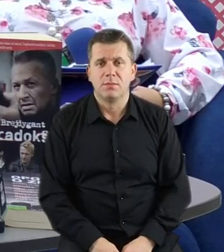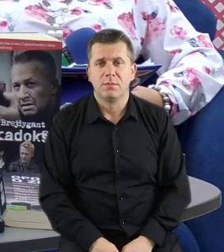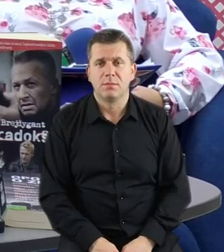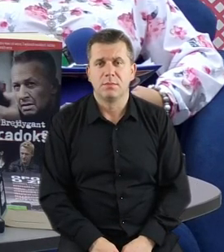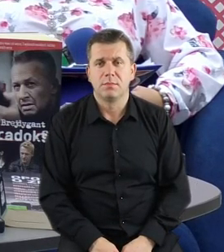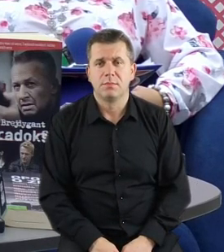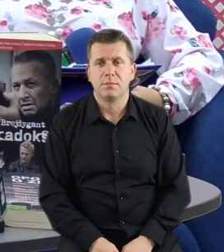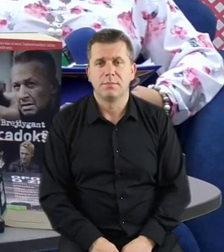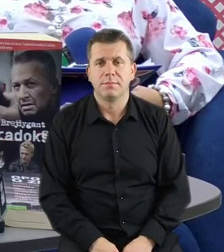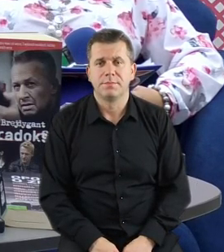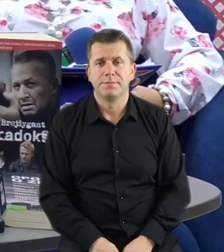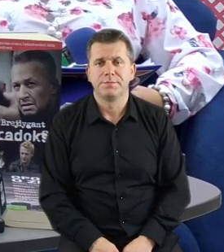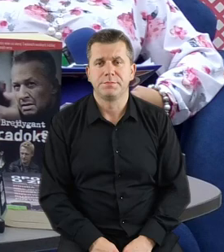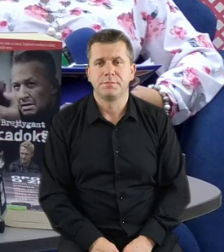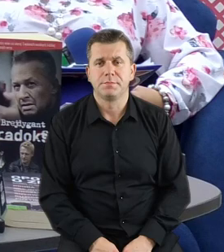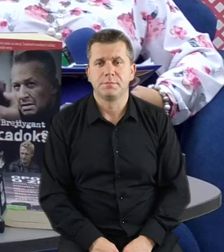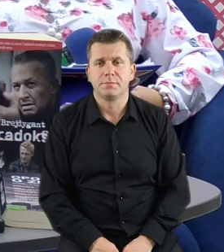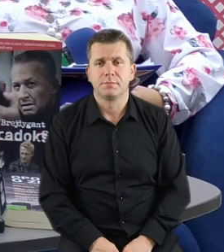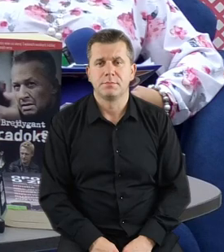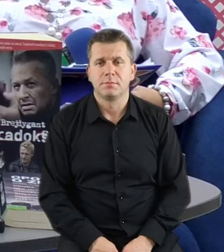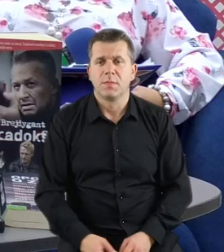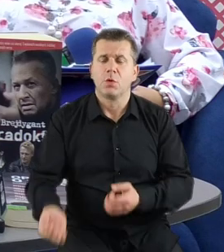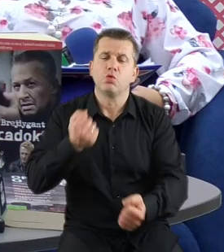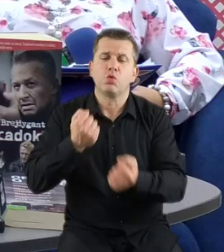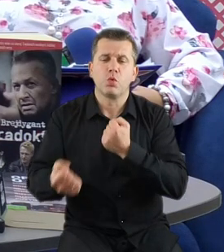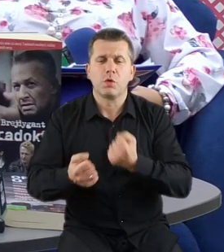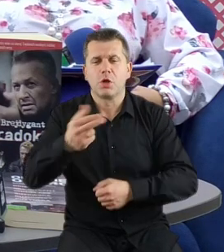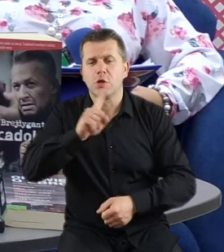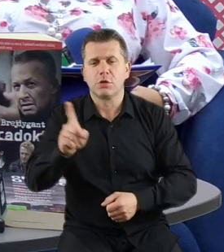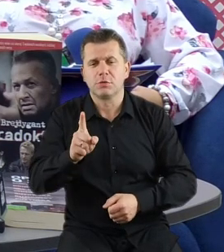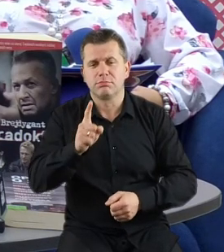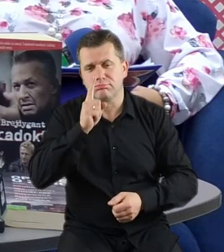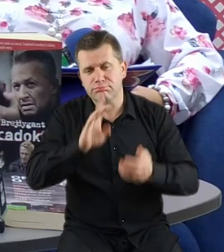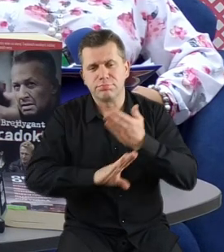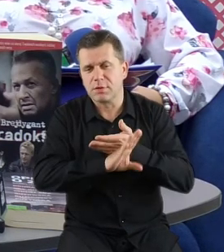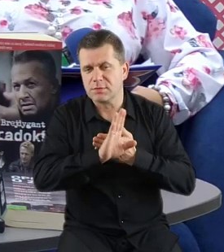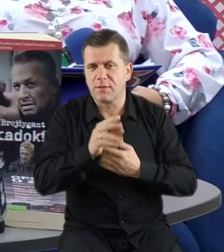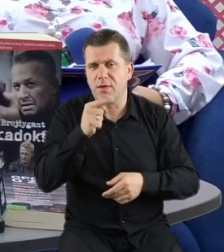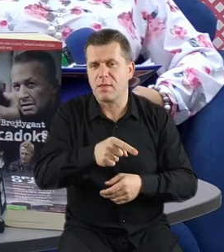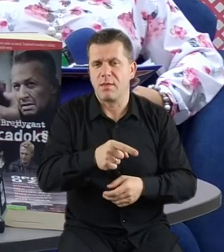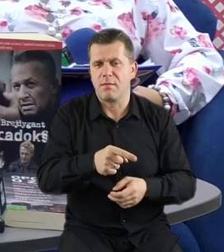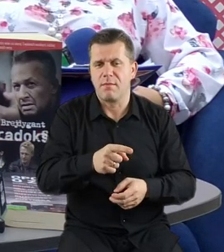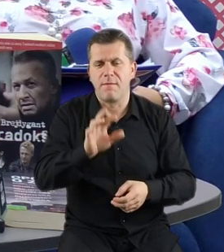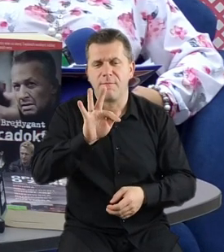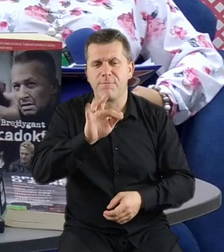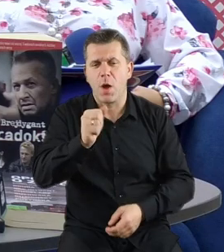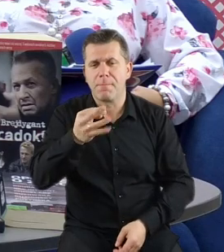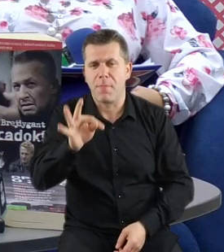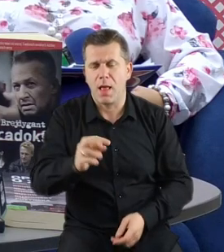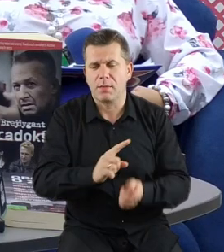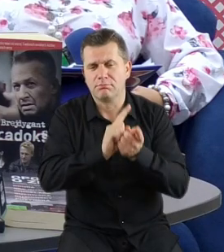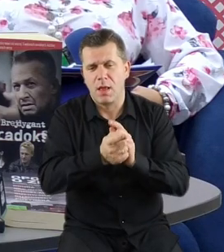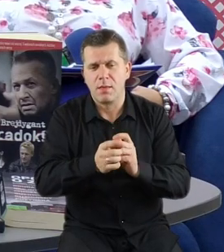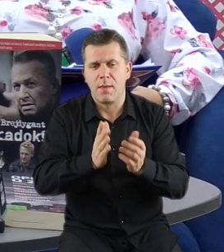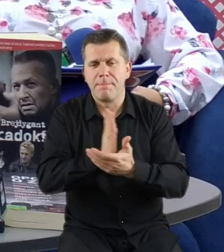no to jakby nie ukrywam, że trudniejsze niż przestawienie się na format to jest przestawianie się